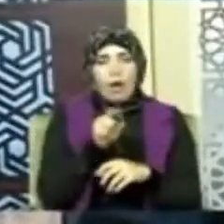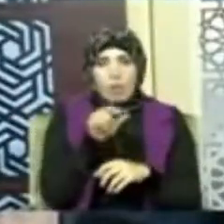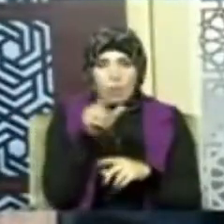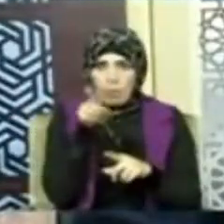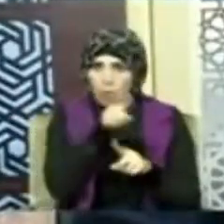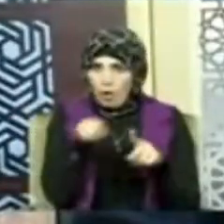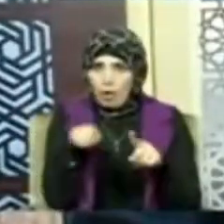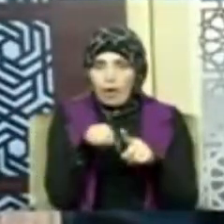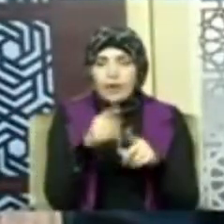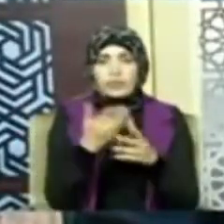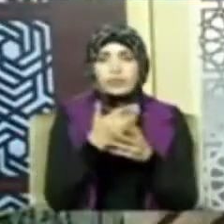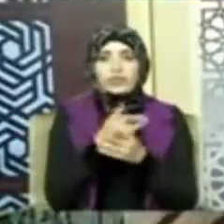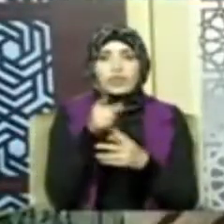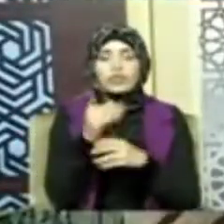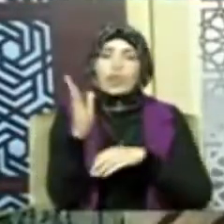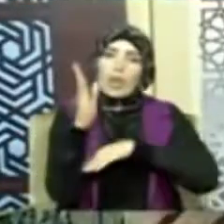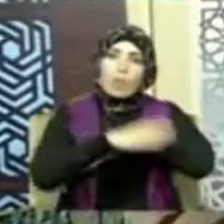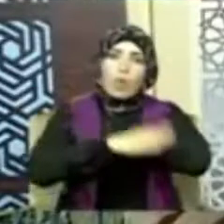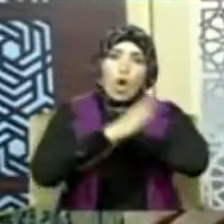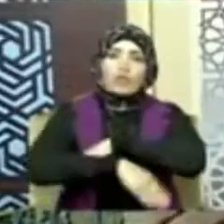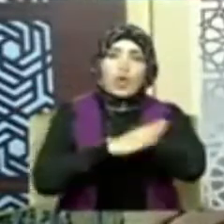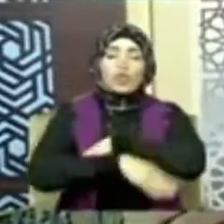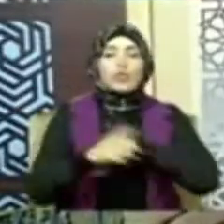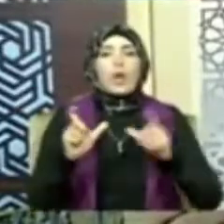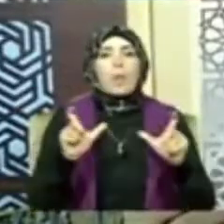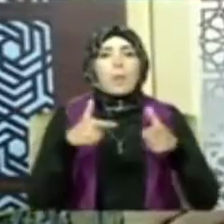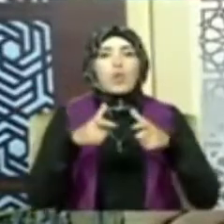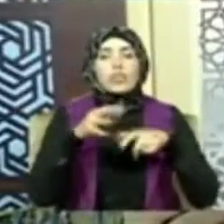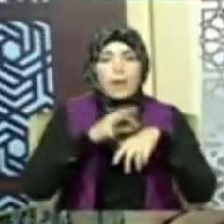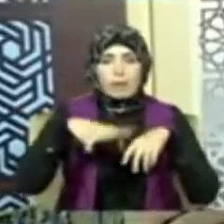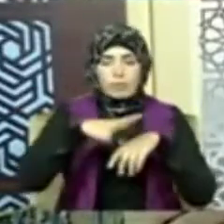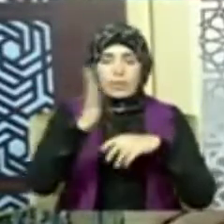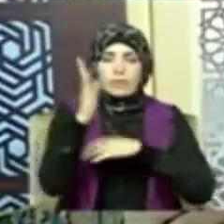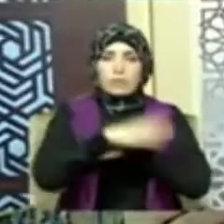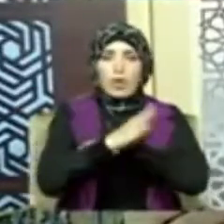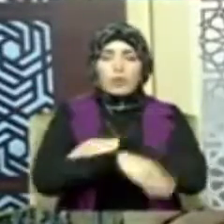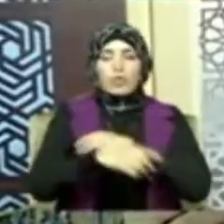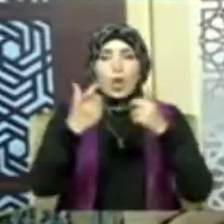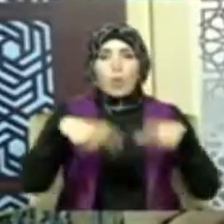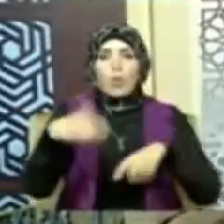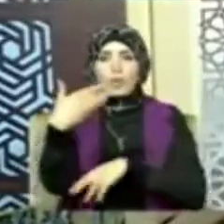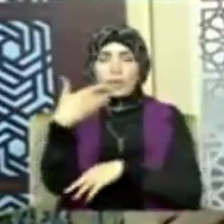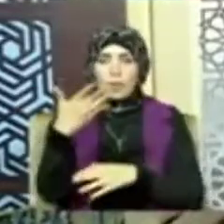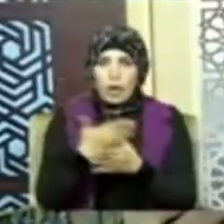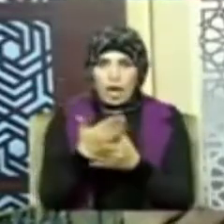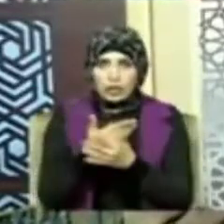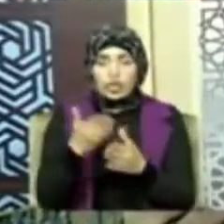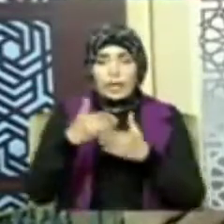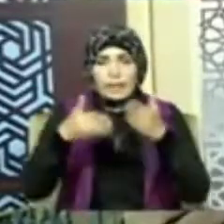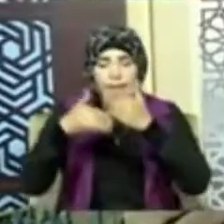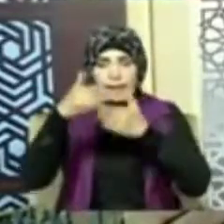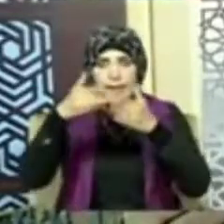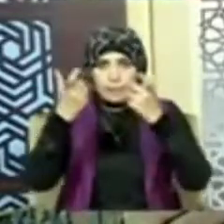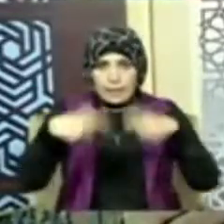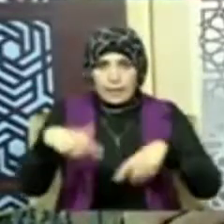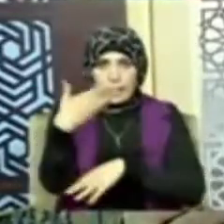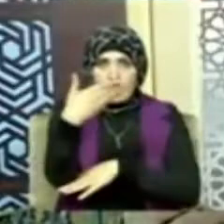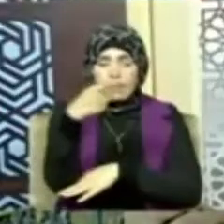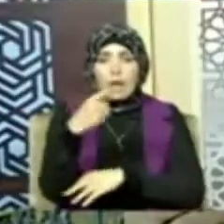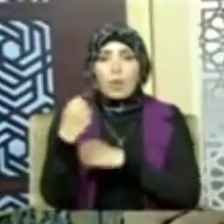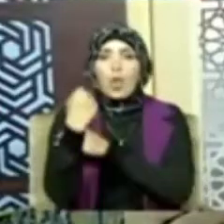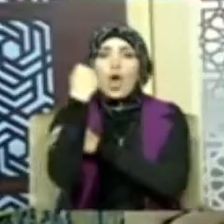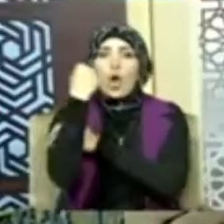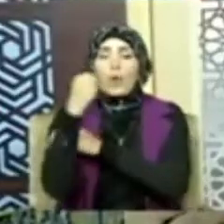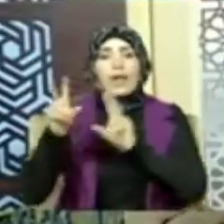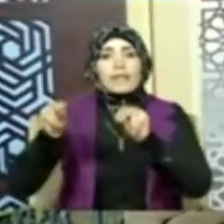المدمرة للمجتمعات. فالنفير نفير عام لبناء دولة قوية، كما فعل النبي